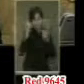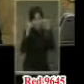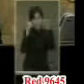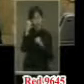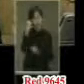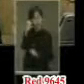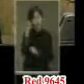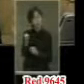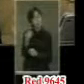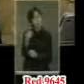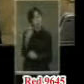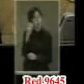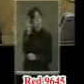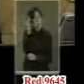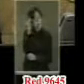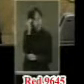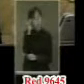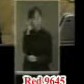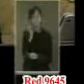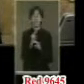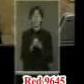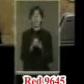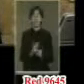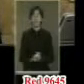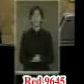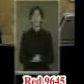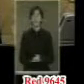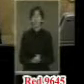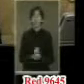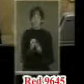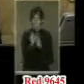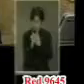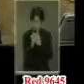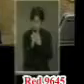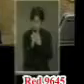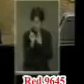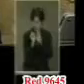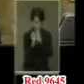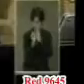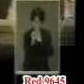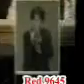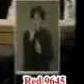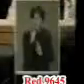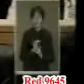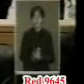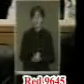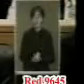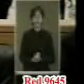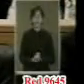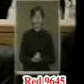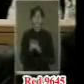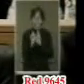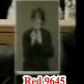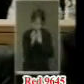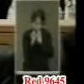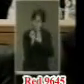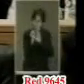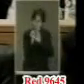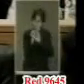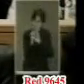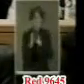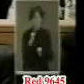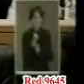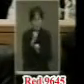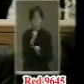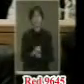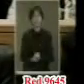ครับเชิญต่อ ท่านประธาน ทีครับครึ่งนาที ท่านประธานที่เคารพ1นาที2นาทีก็สามารถหักได้ใน